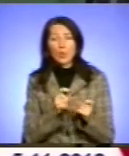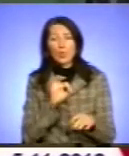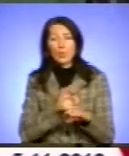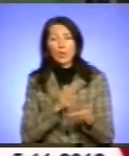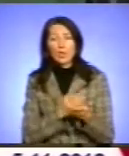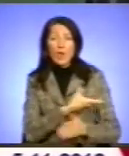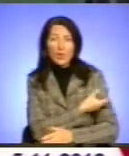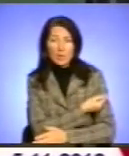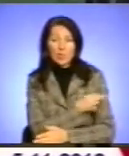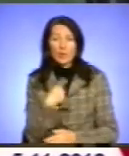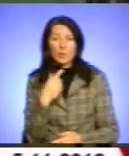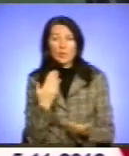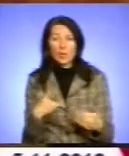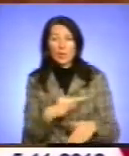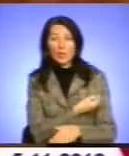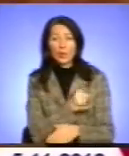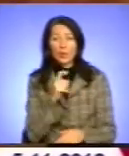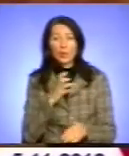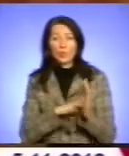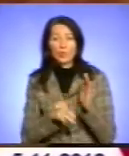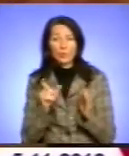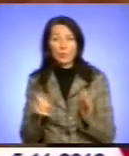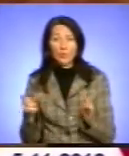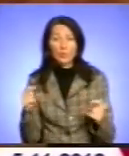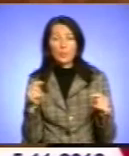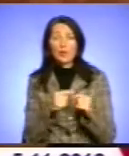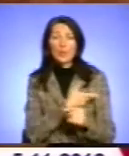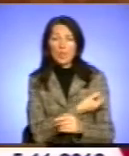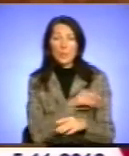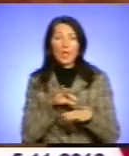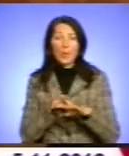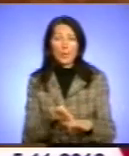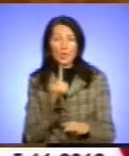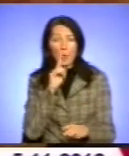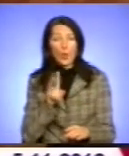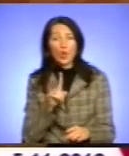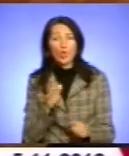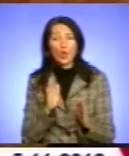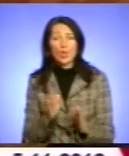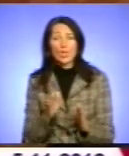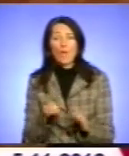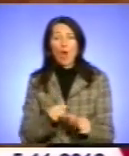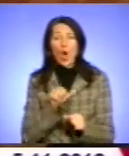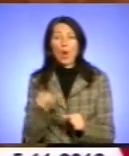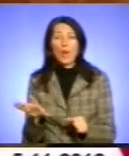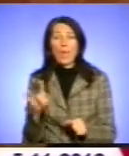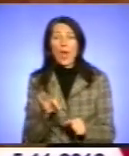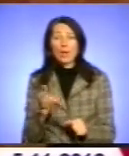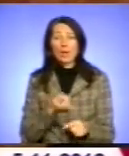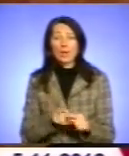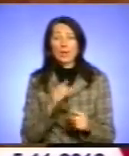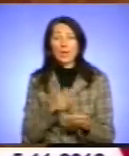уже щеплено 190 осіб. Відповідно, щеплення проводяться поки що лише в окремих районах. Це